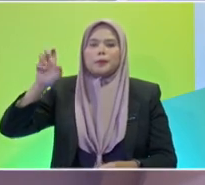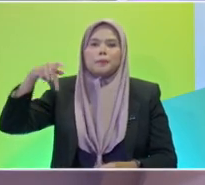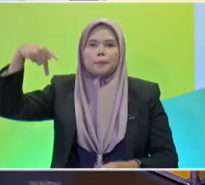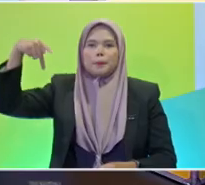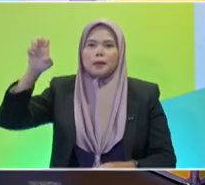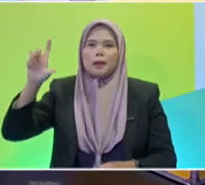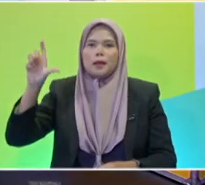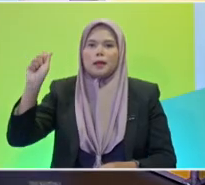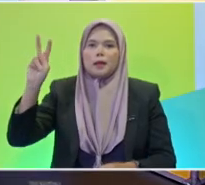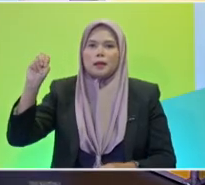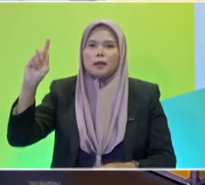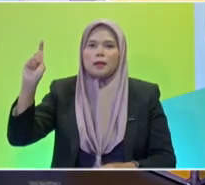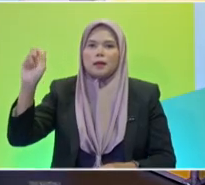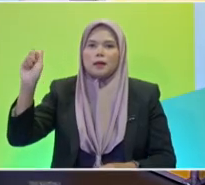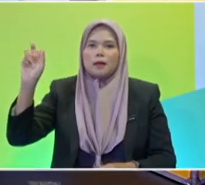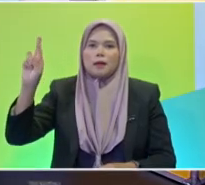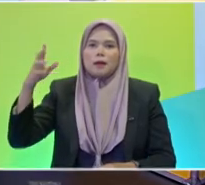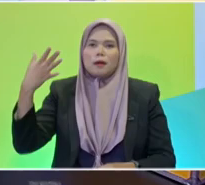jangan lupa